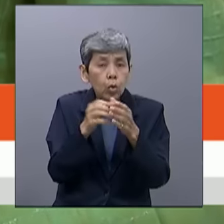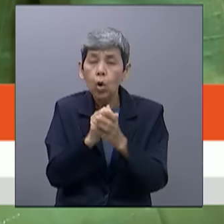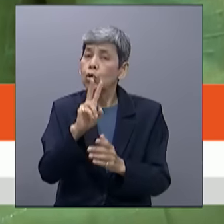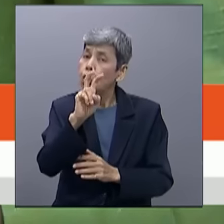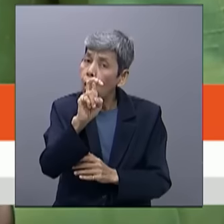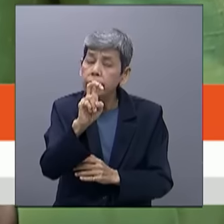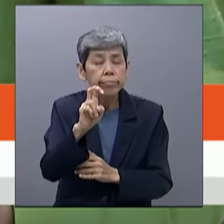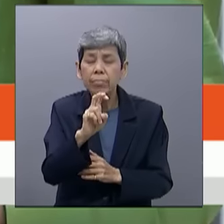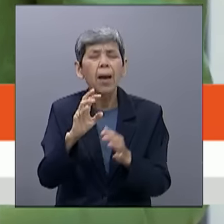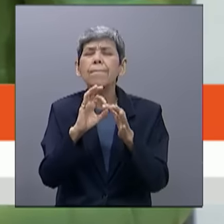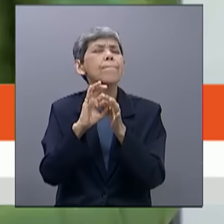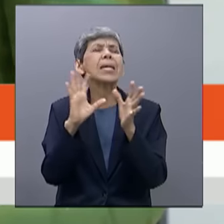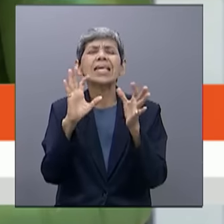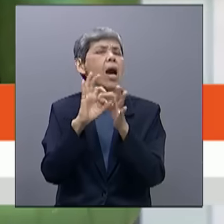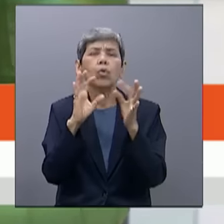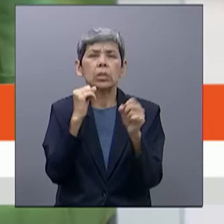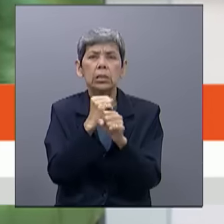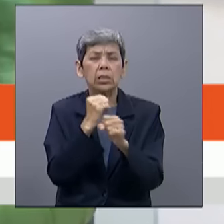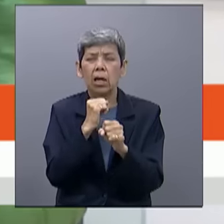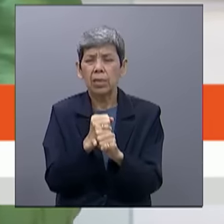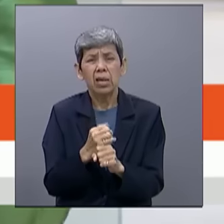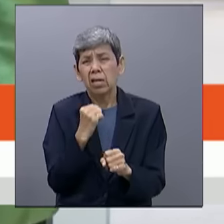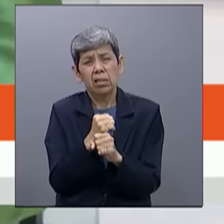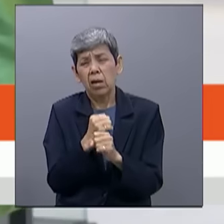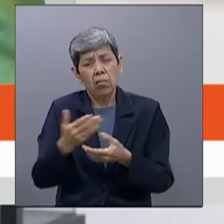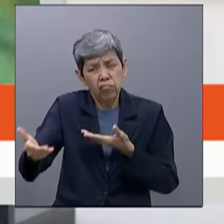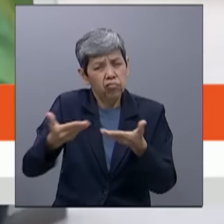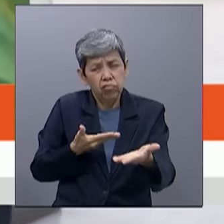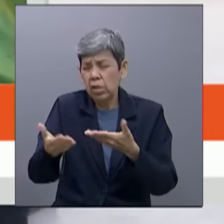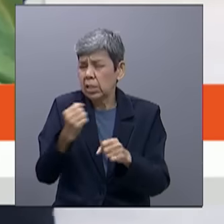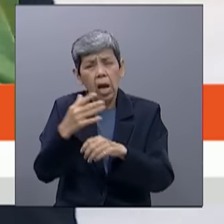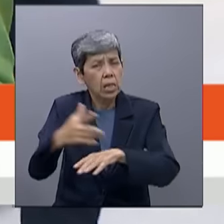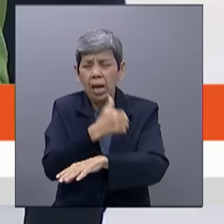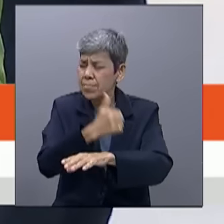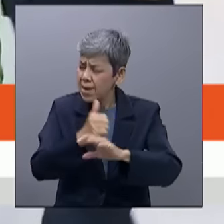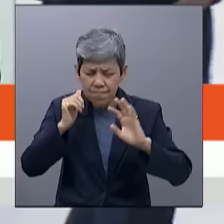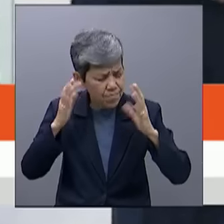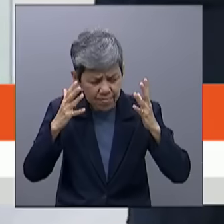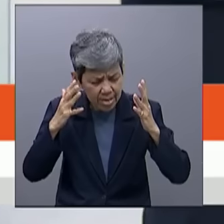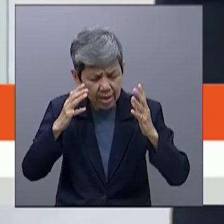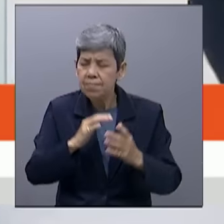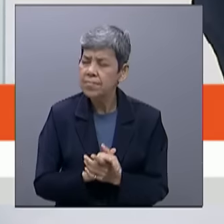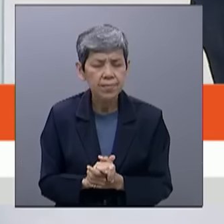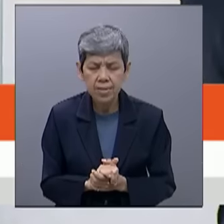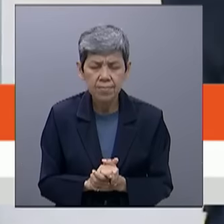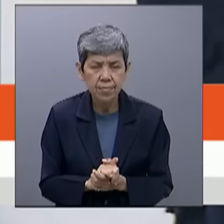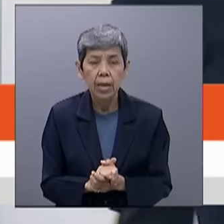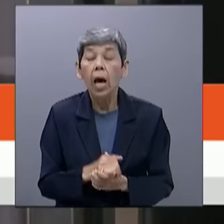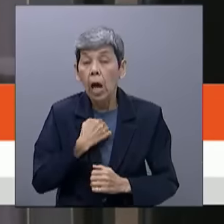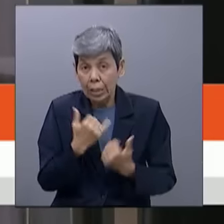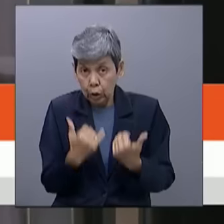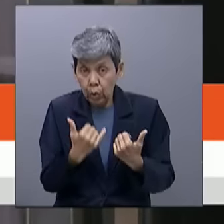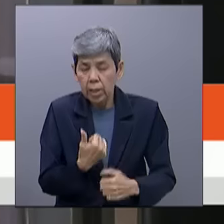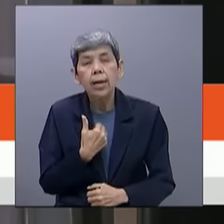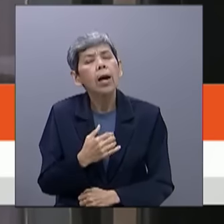เสียงก็ไม่สามารถจะทำให้เกิดการต่อรองอำนาจทางการเมืองใดๆได้ทั้งสิ้นเพียงแต่วันนี้ถ